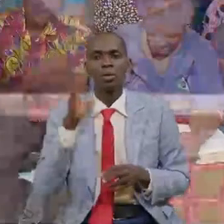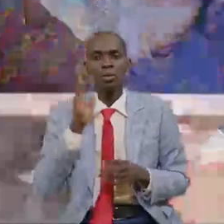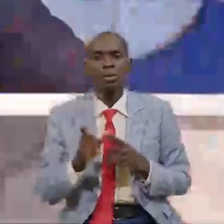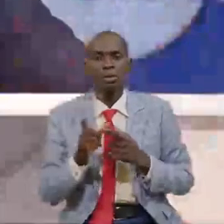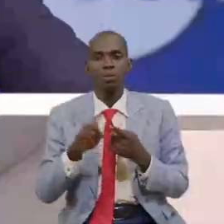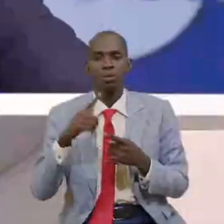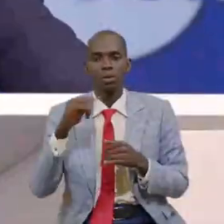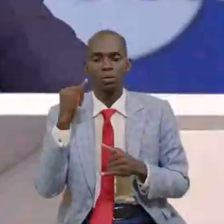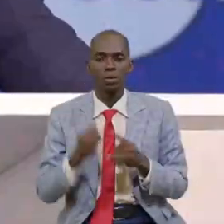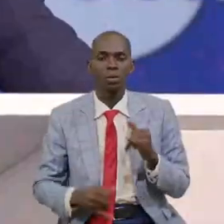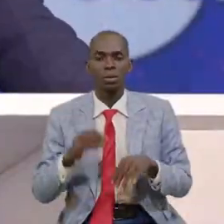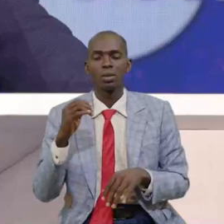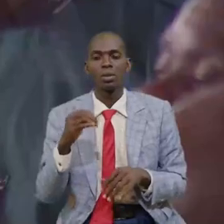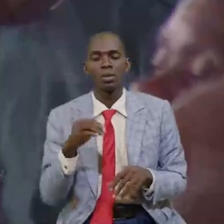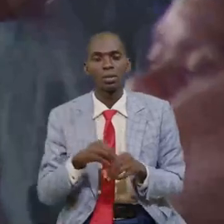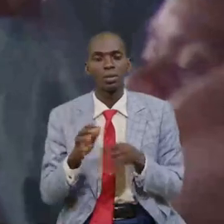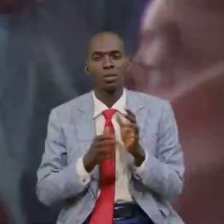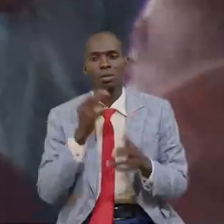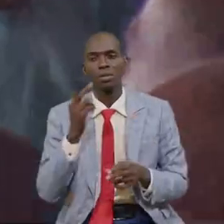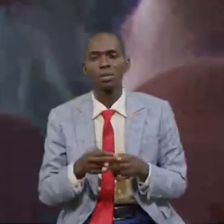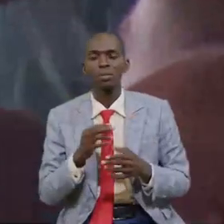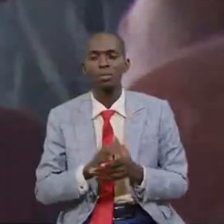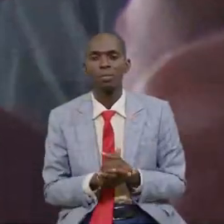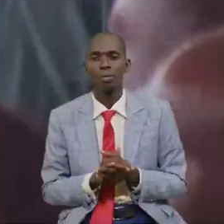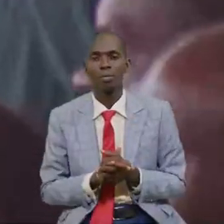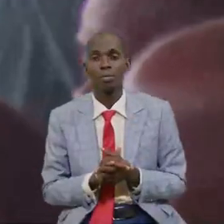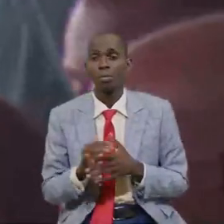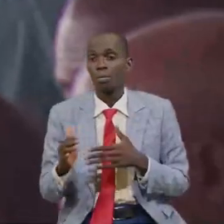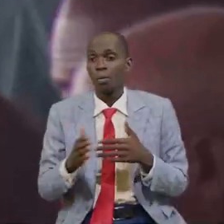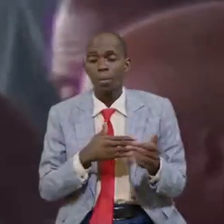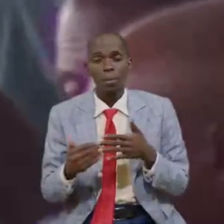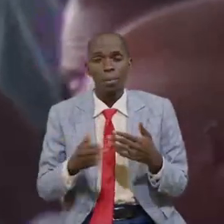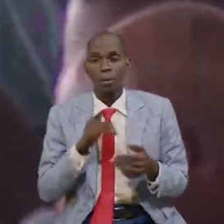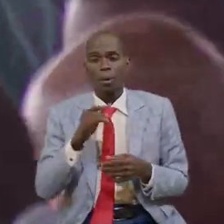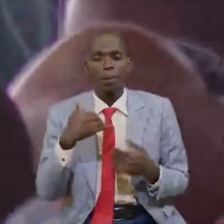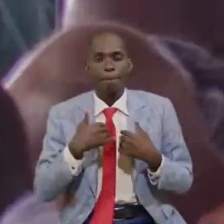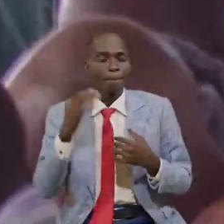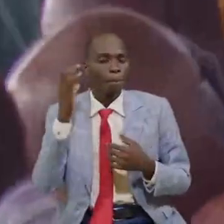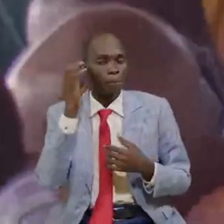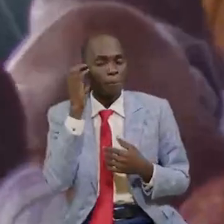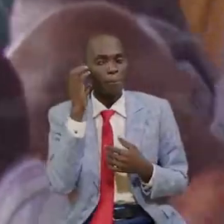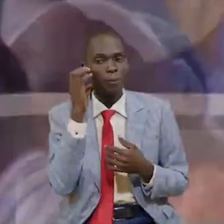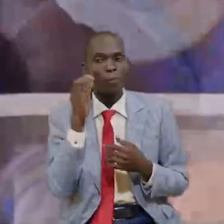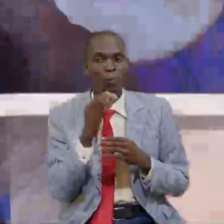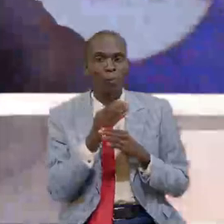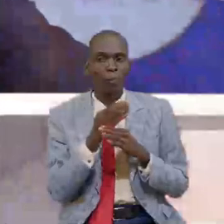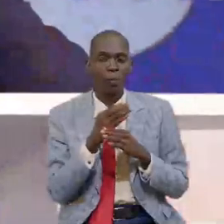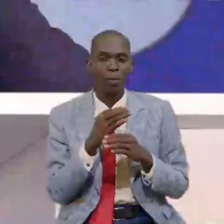ligne d'arrivée au nom de Jésus. Quel que soit ce que tu as entendu,